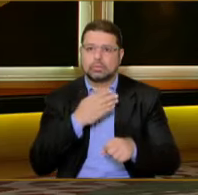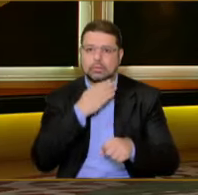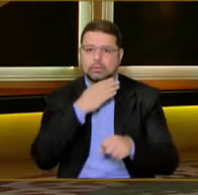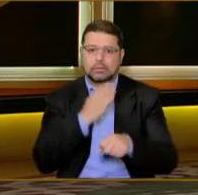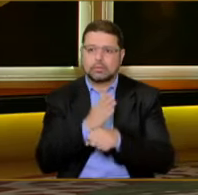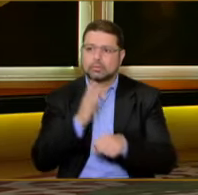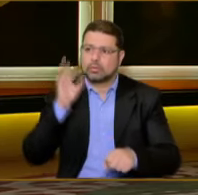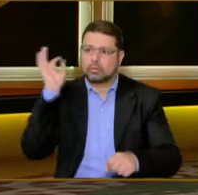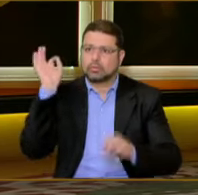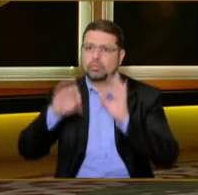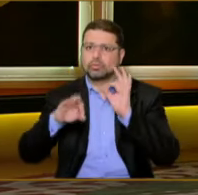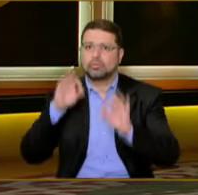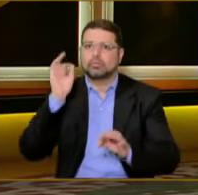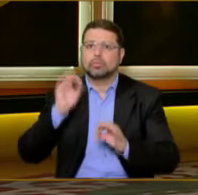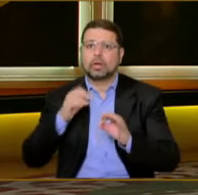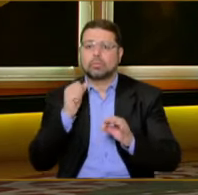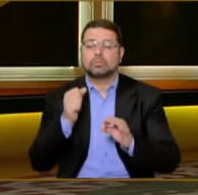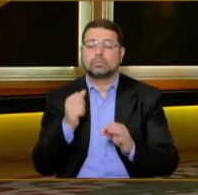وبتنه